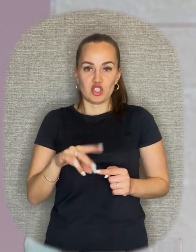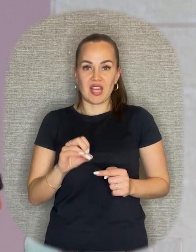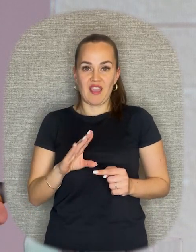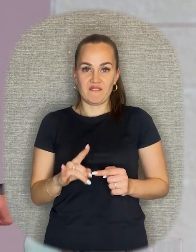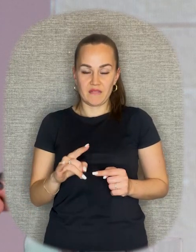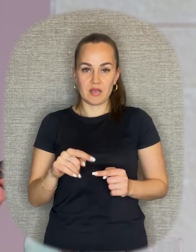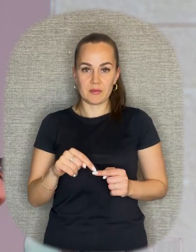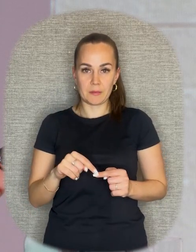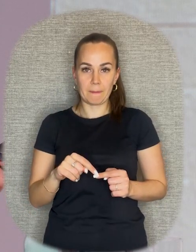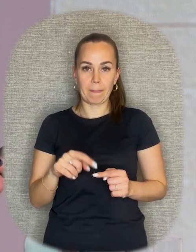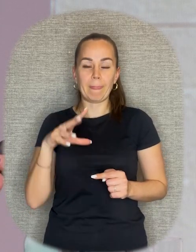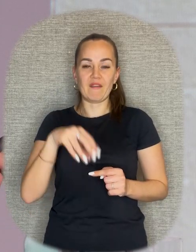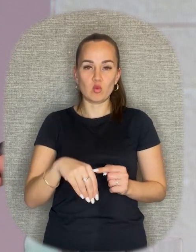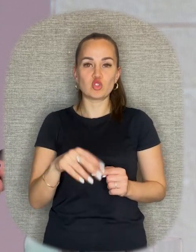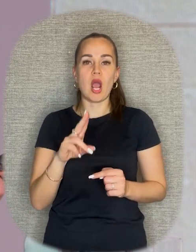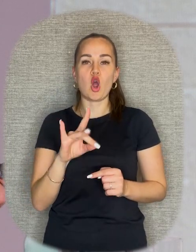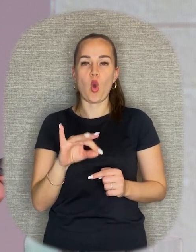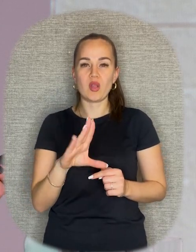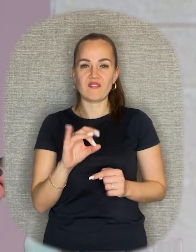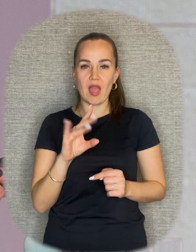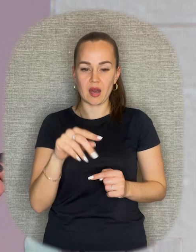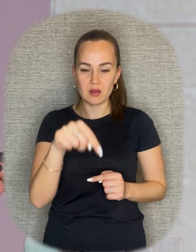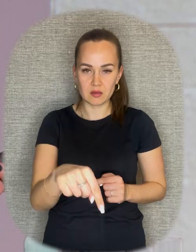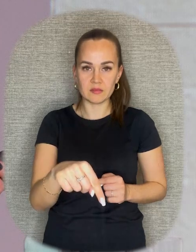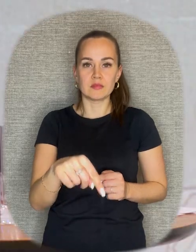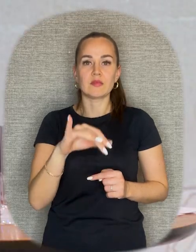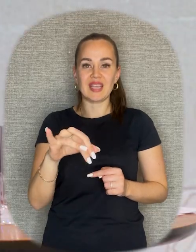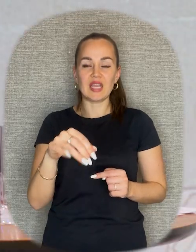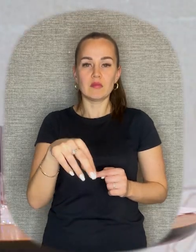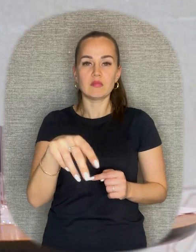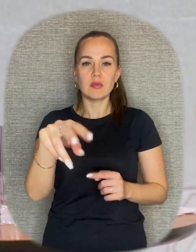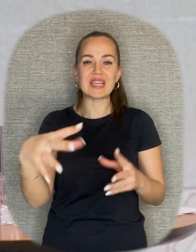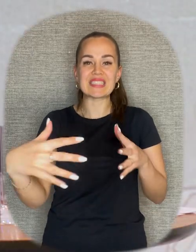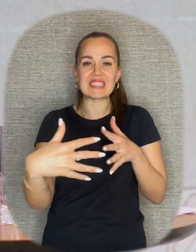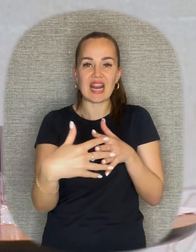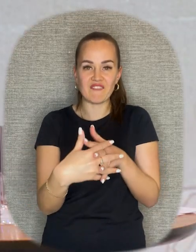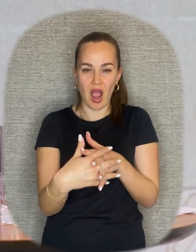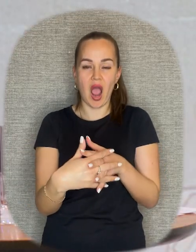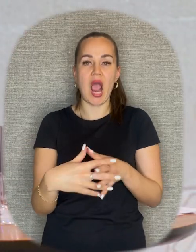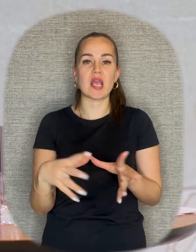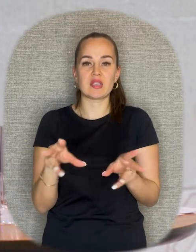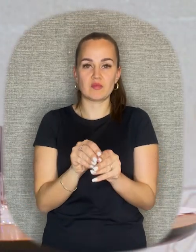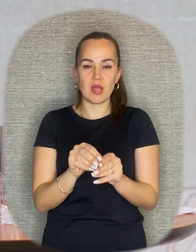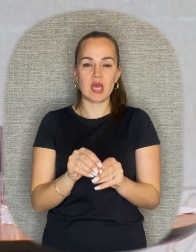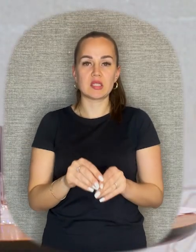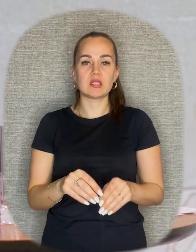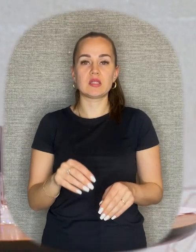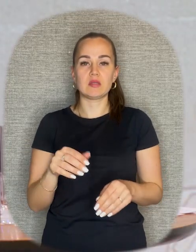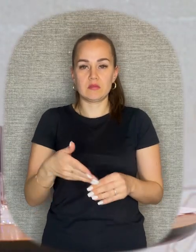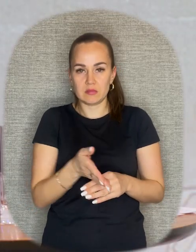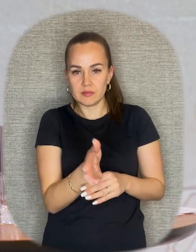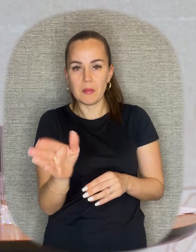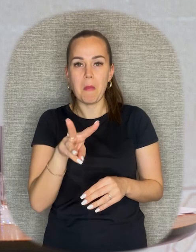парка который должен был протяну начиная от набережной Невы включая ансамбль